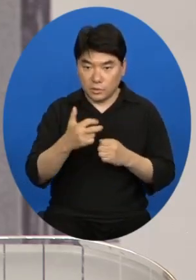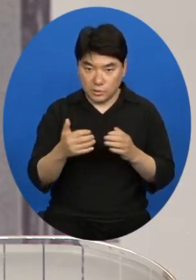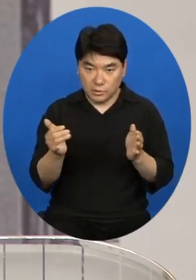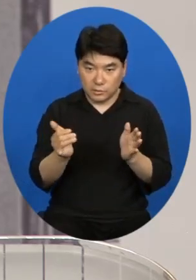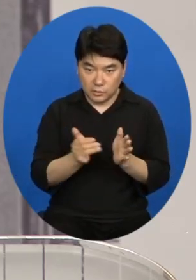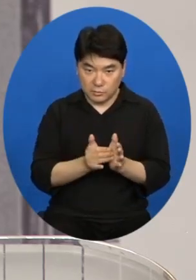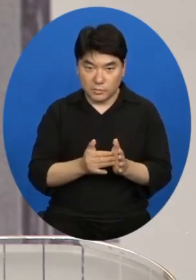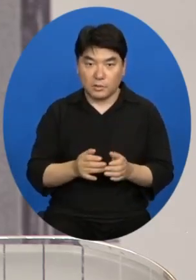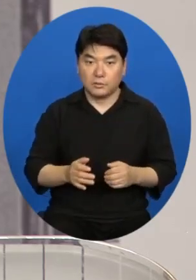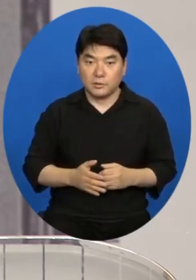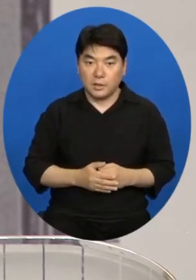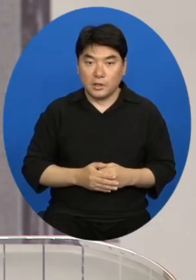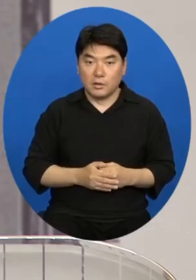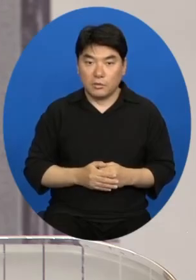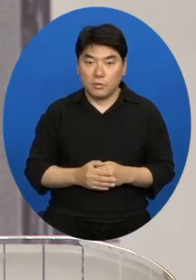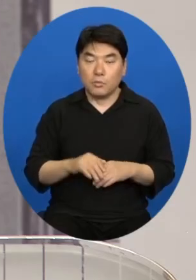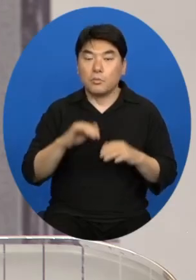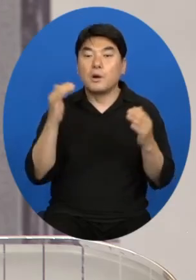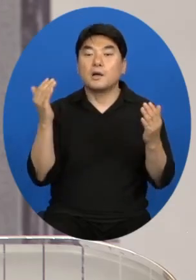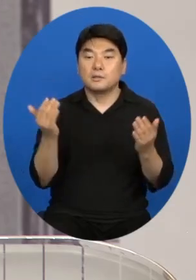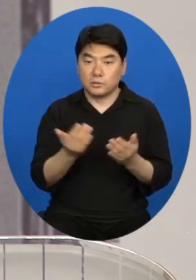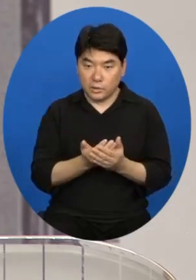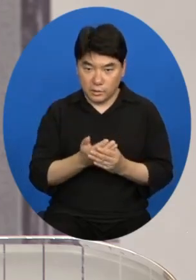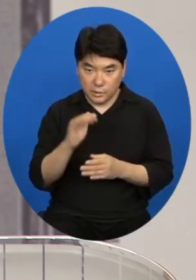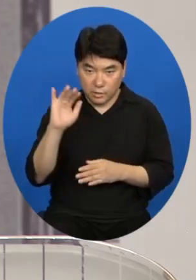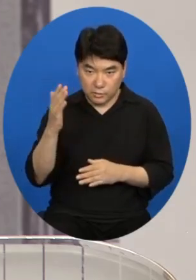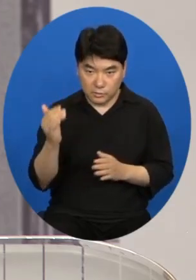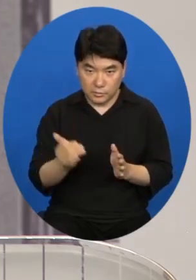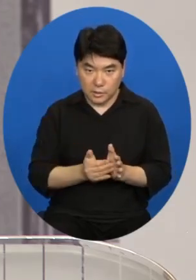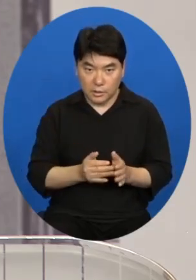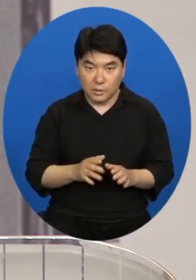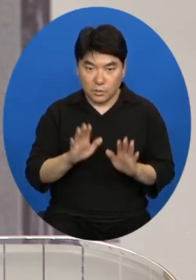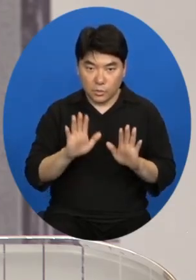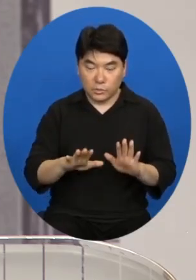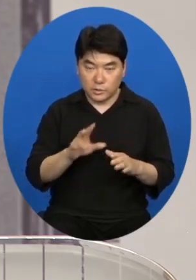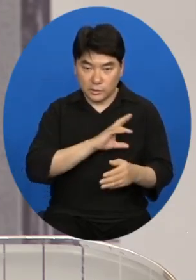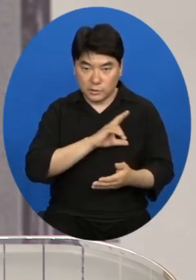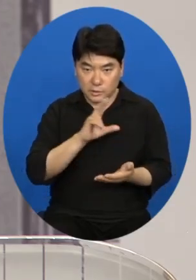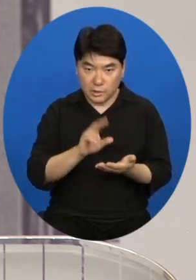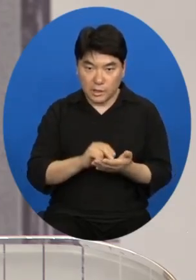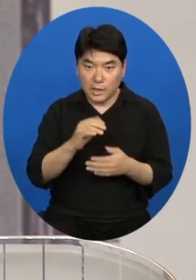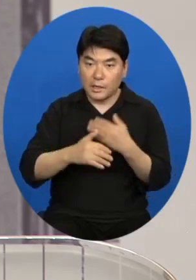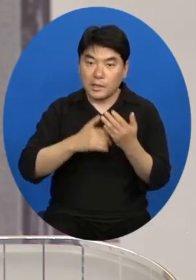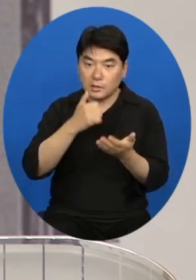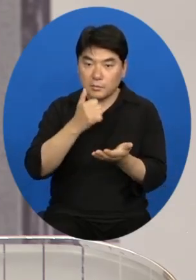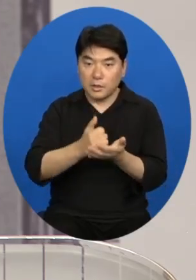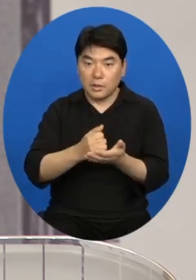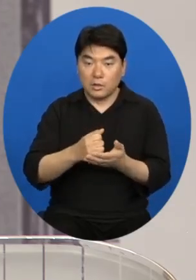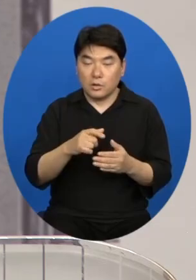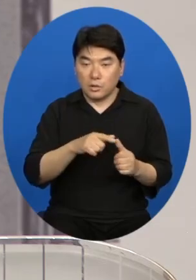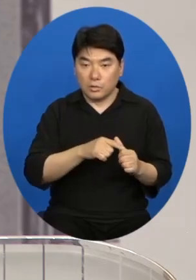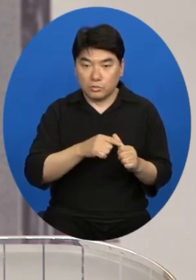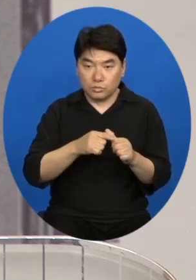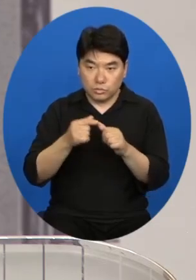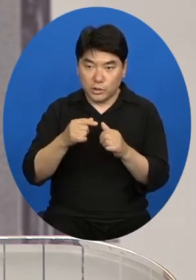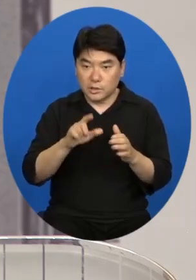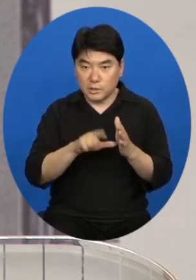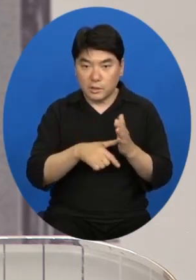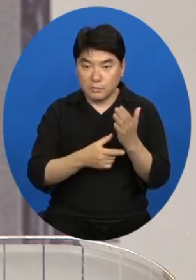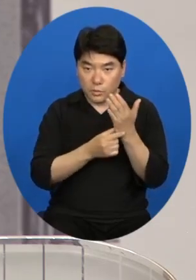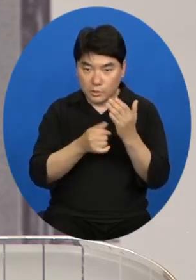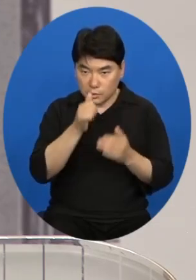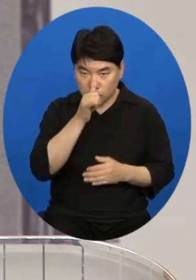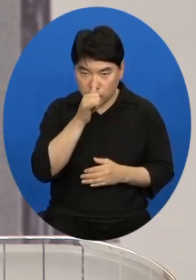516년, 70년 만에 완성이 되는 거예요. 자, 오늘 제목이 하나님의 구속의 시간표가 있다라고